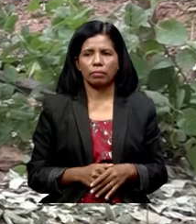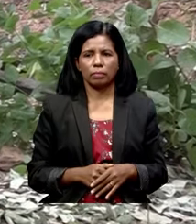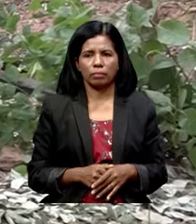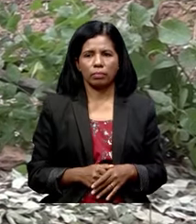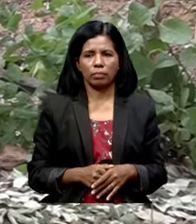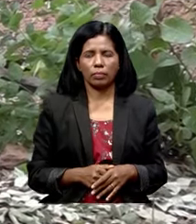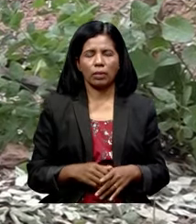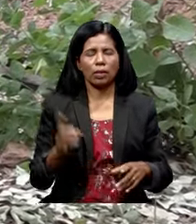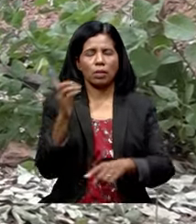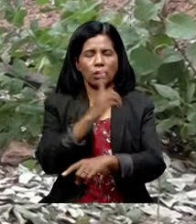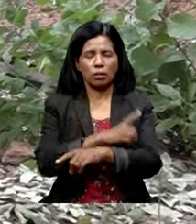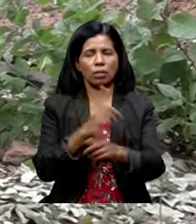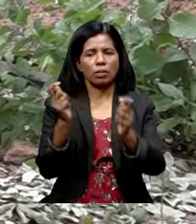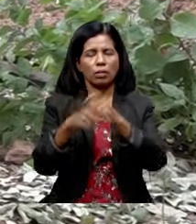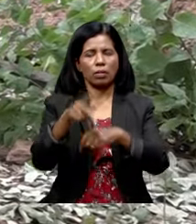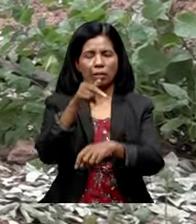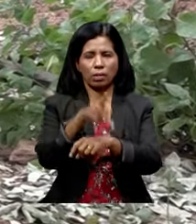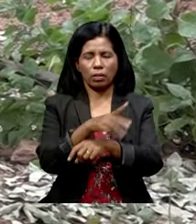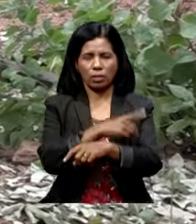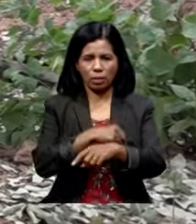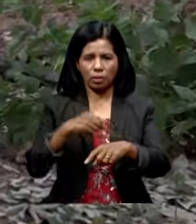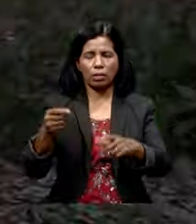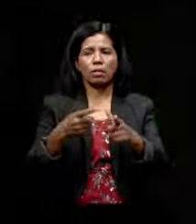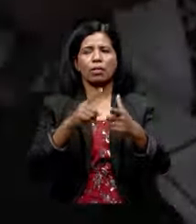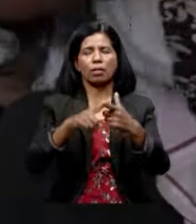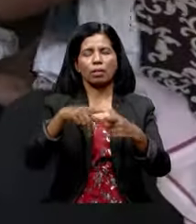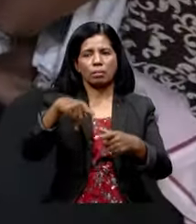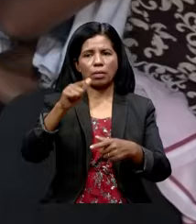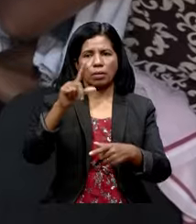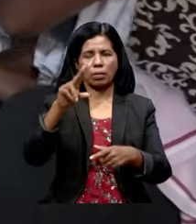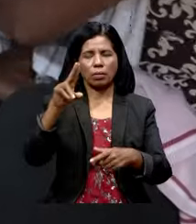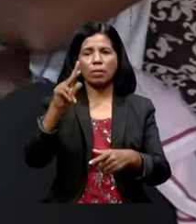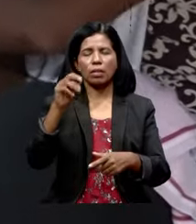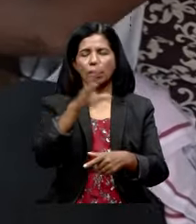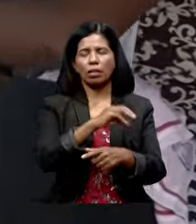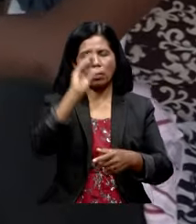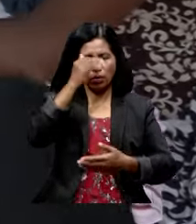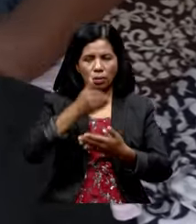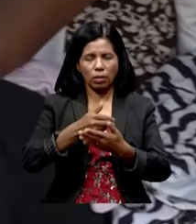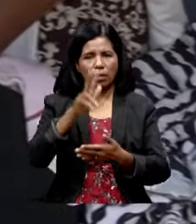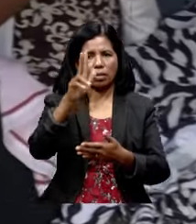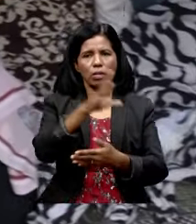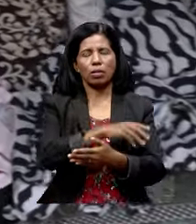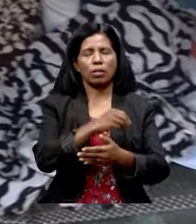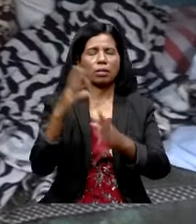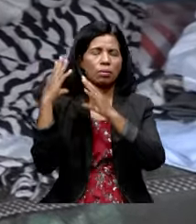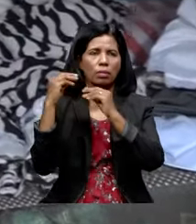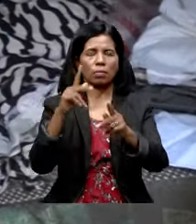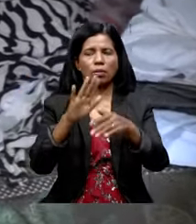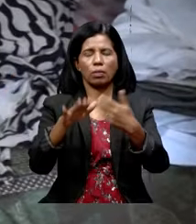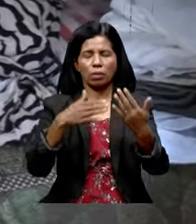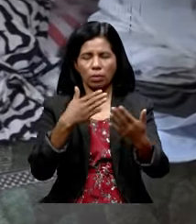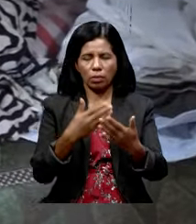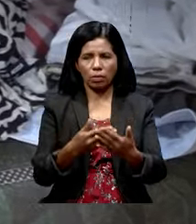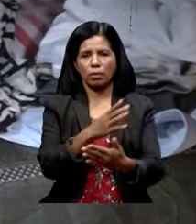loron troca bacala kalang fila baloron Paulina honi ona en tolu o esperança hudi hen e mahotu nya larang